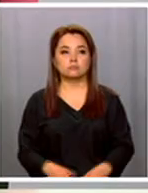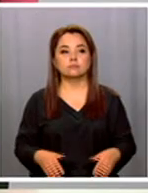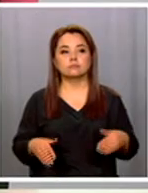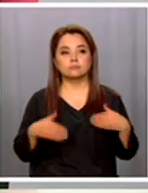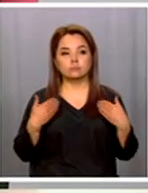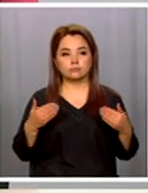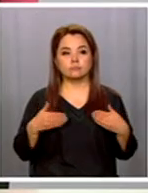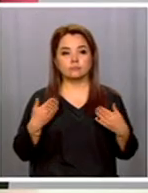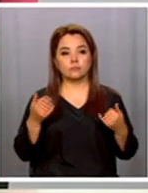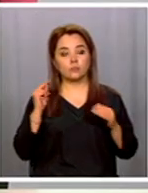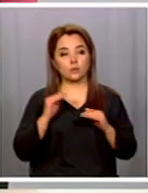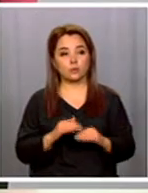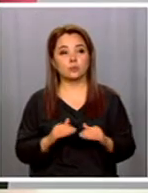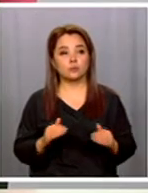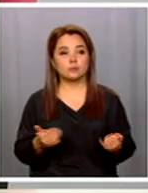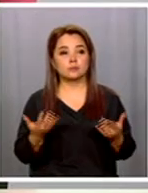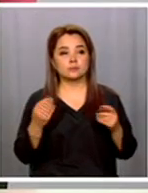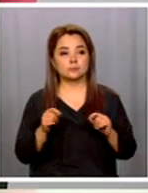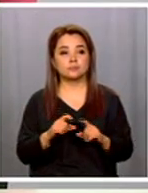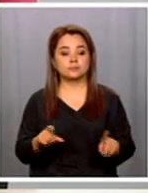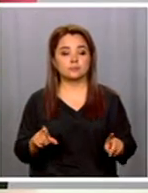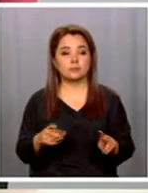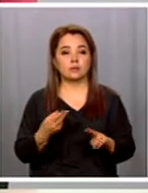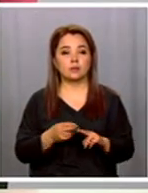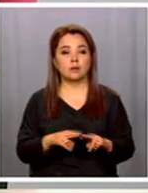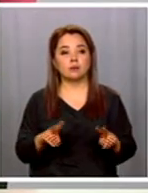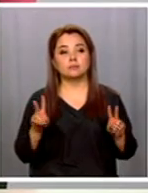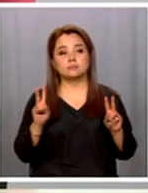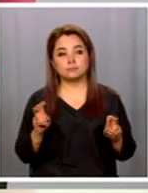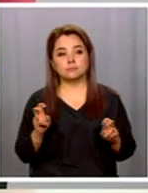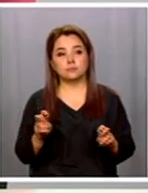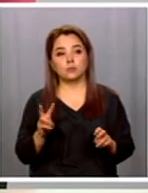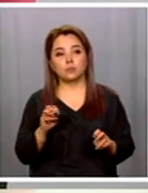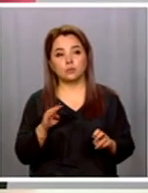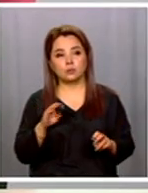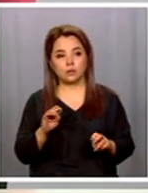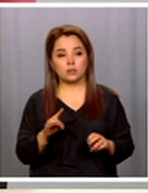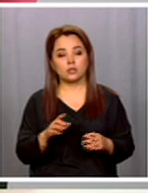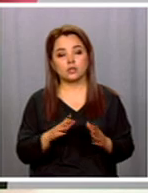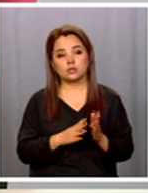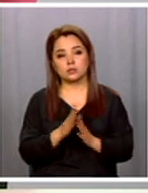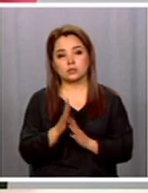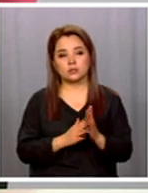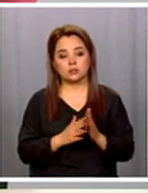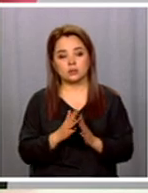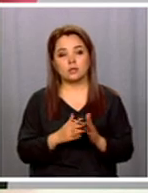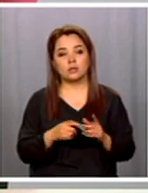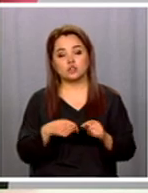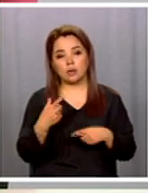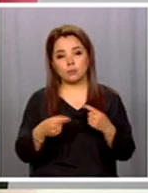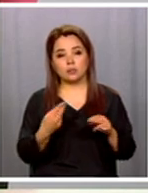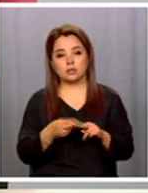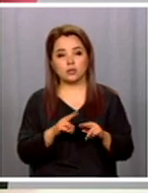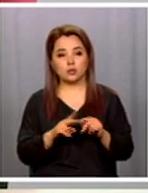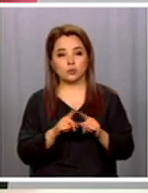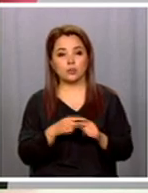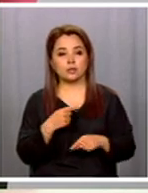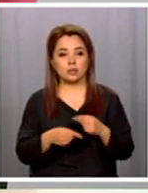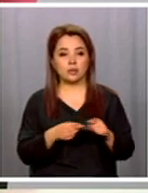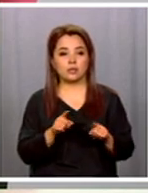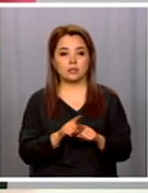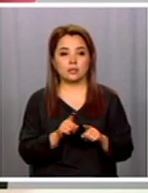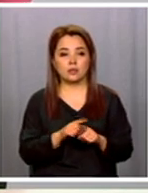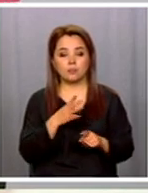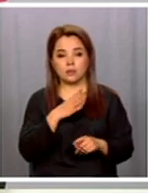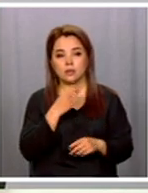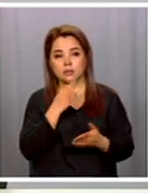Сәлеметсіздер ме, оқушылар? Бүгін өтетін сабағымыздың тақырыбы мүктер мен қырыжапырақтардың тіршілік циклы гаметофит,